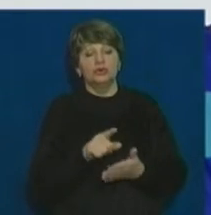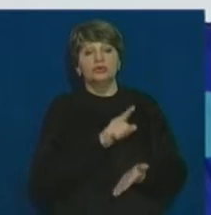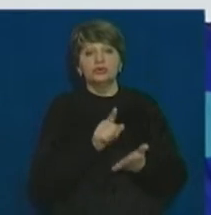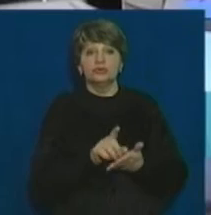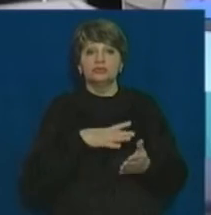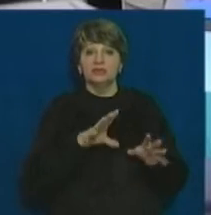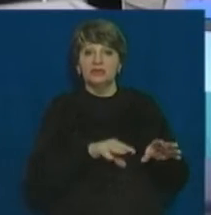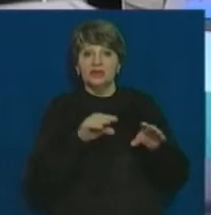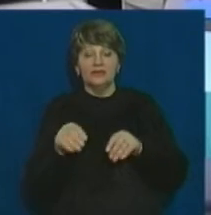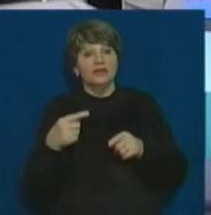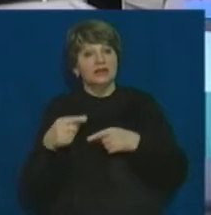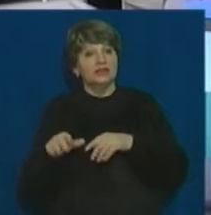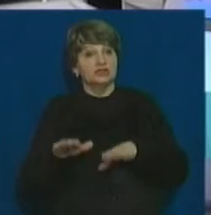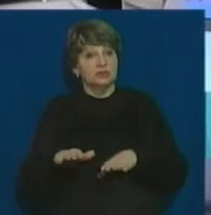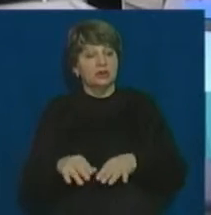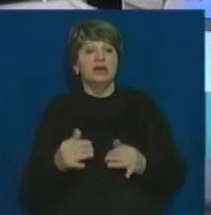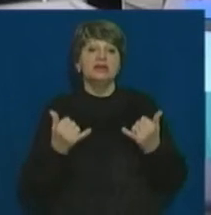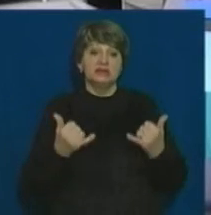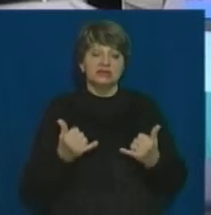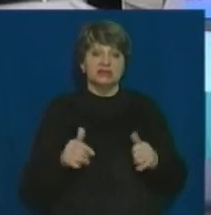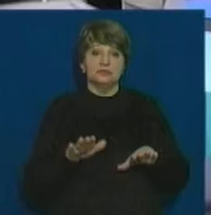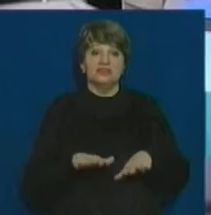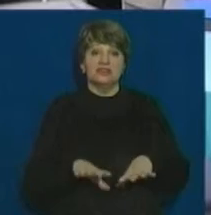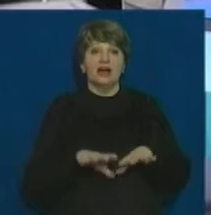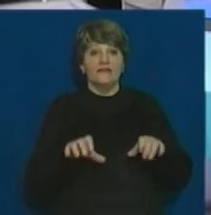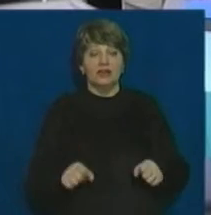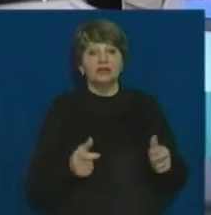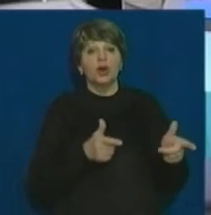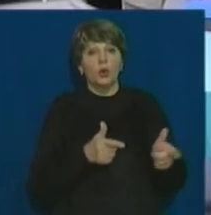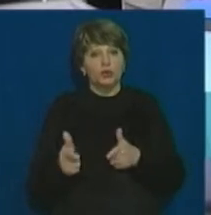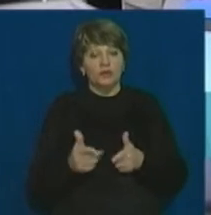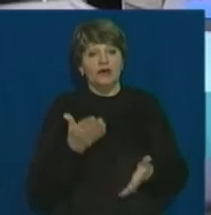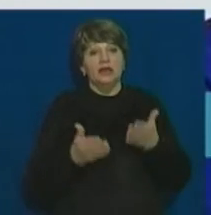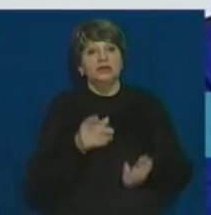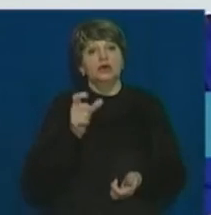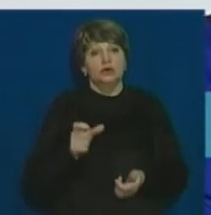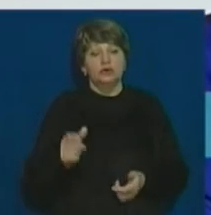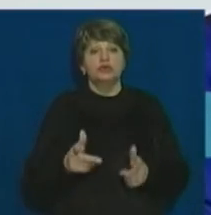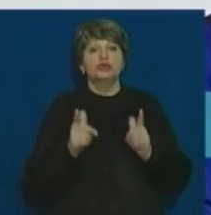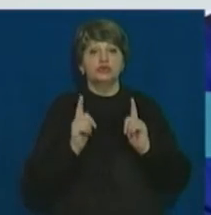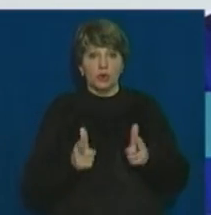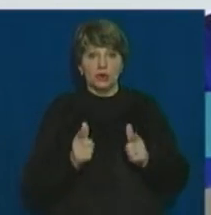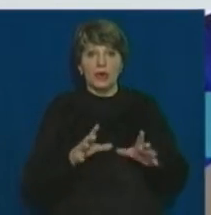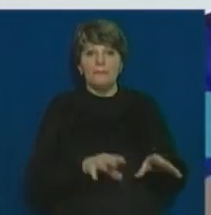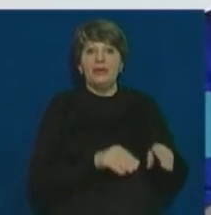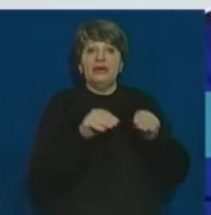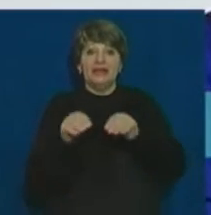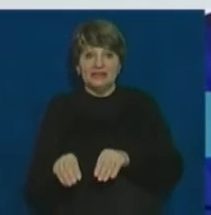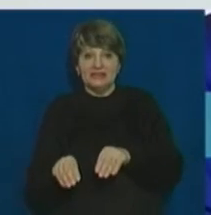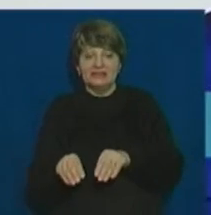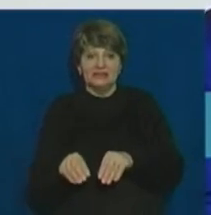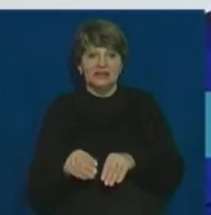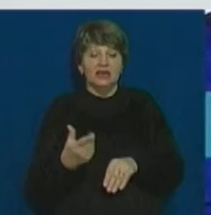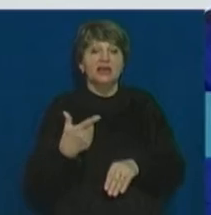місті. Ну, зараз міська влада готова, якщо підтримують містяни, перенести його фактично там, де він